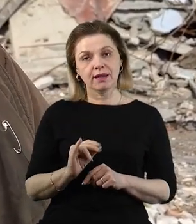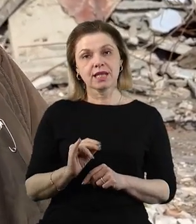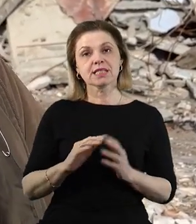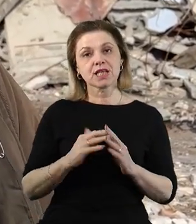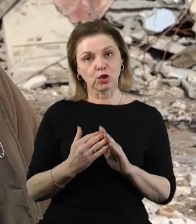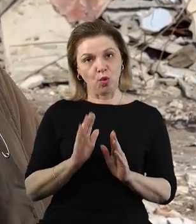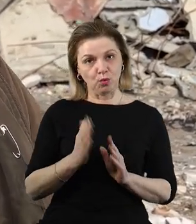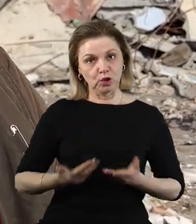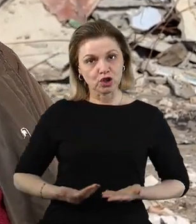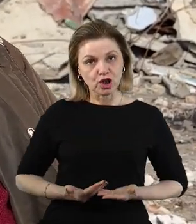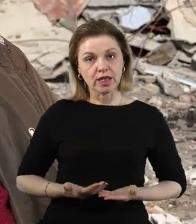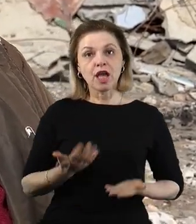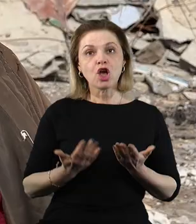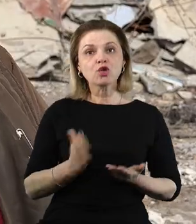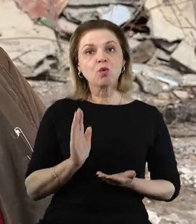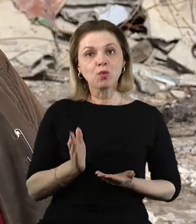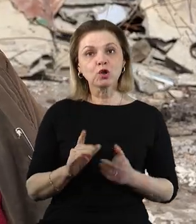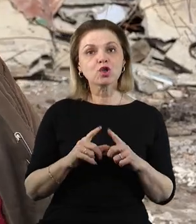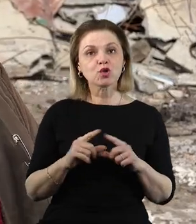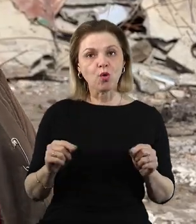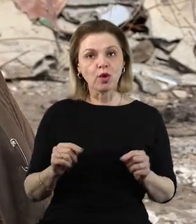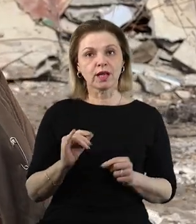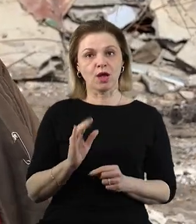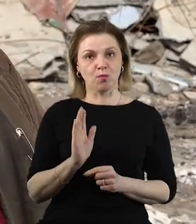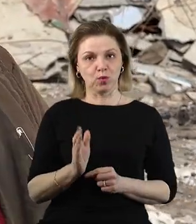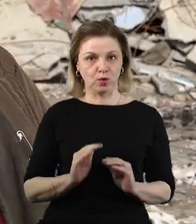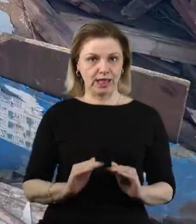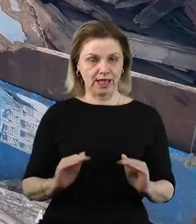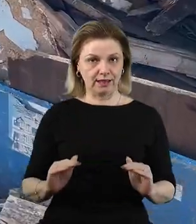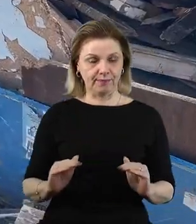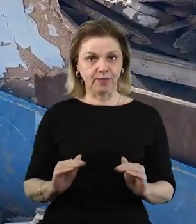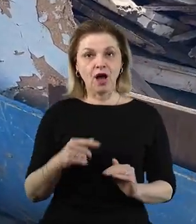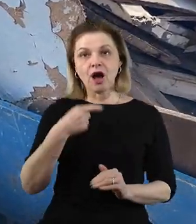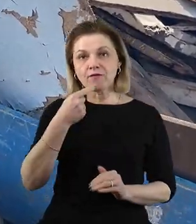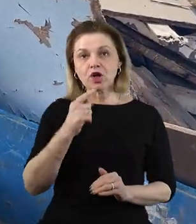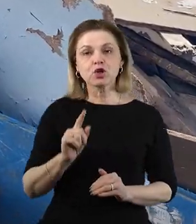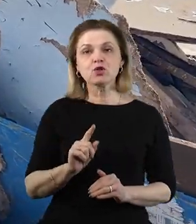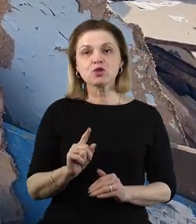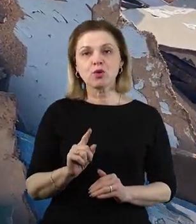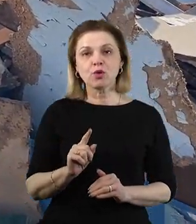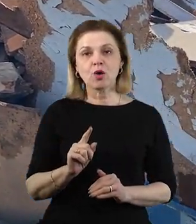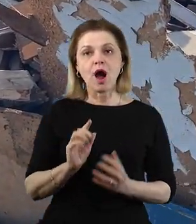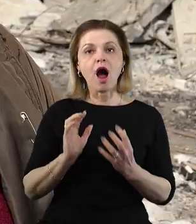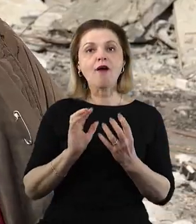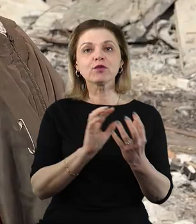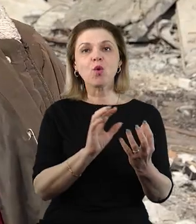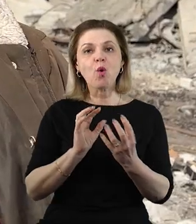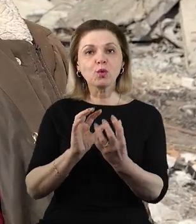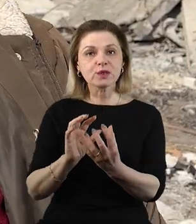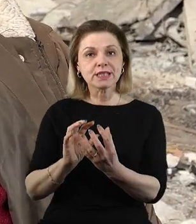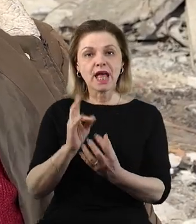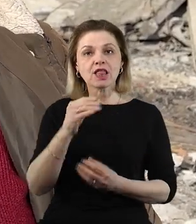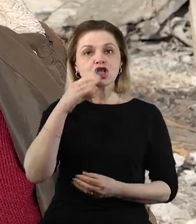як село буде жить если будуть буде школа і будуть дітки говорили що наче автобуси там